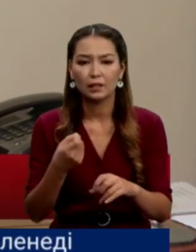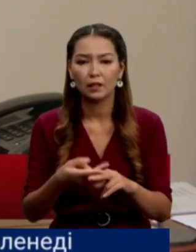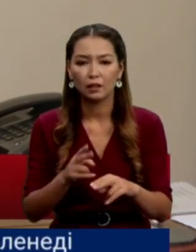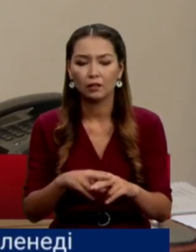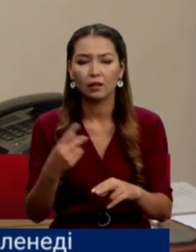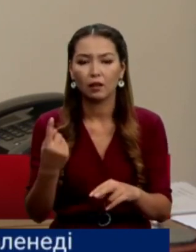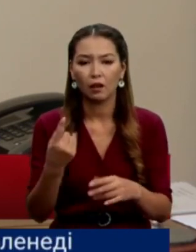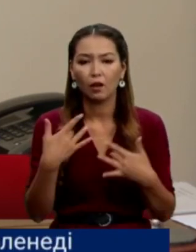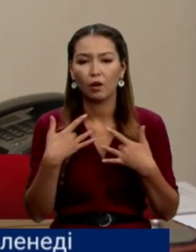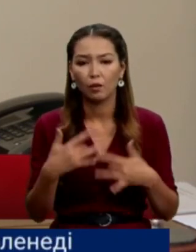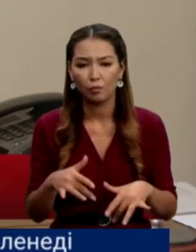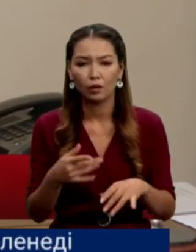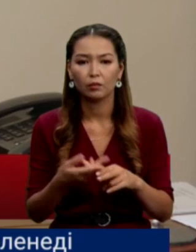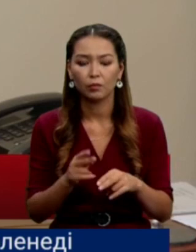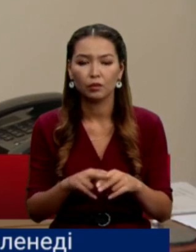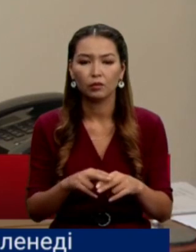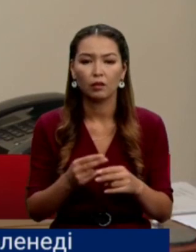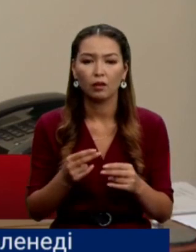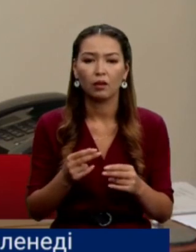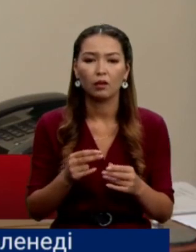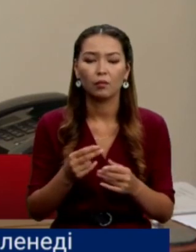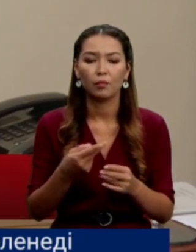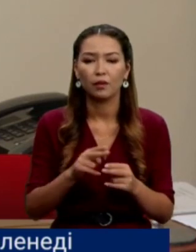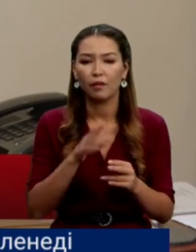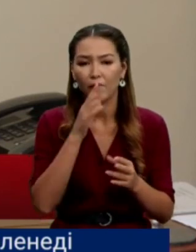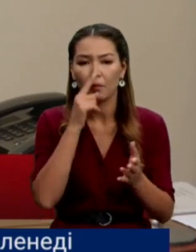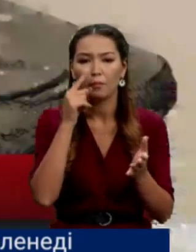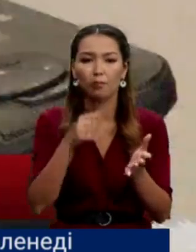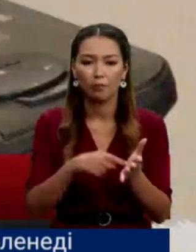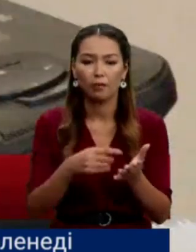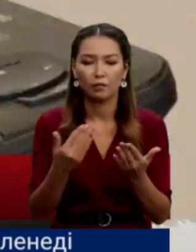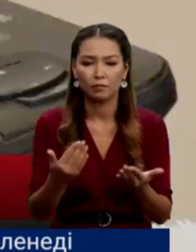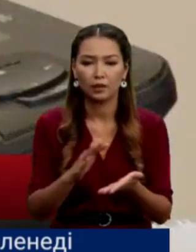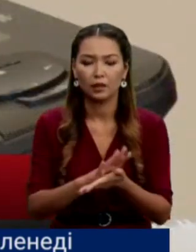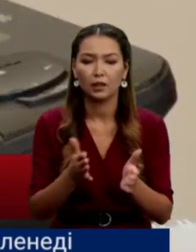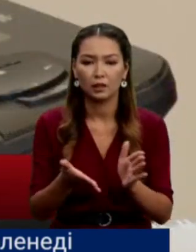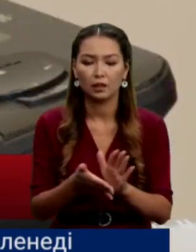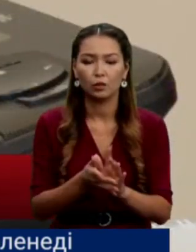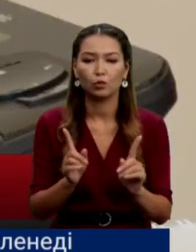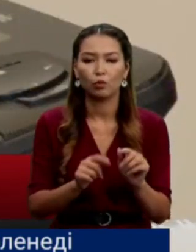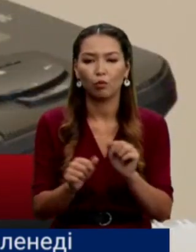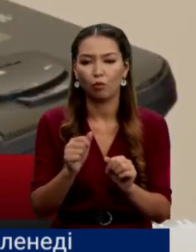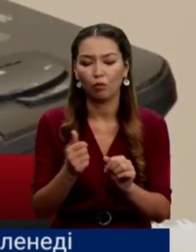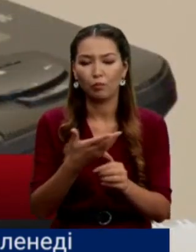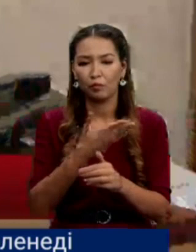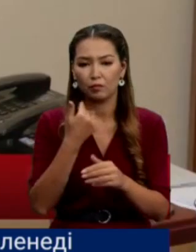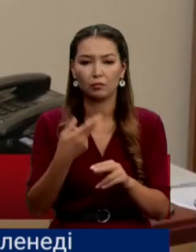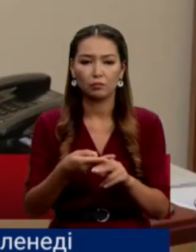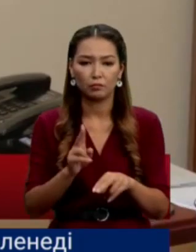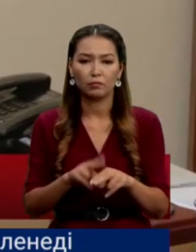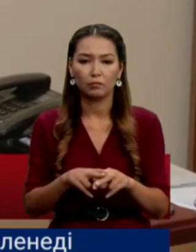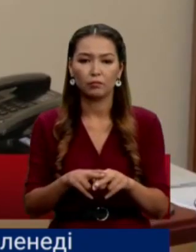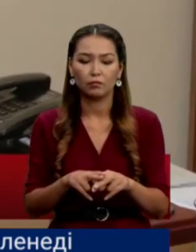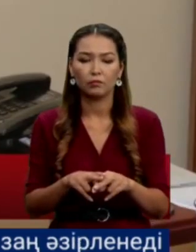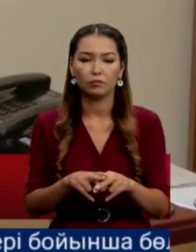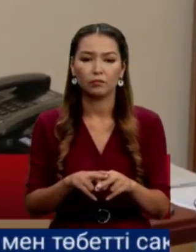одна уволилась, и мы как раз принимали на работу. И в этот момент попало, что получилось так, что не нашли быстро замену. В любом